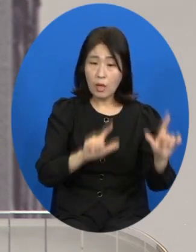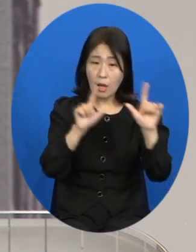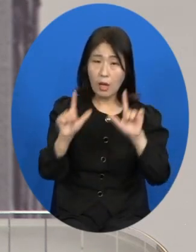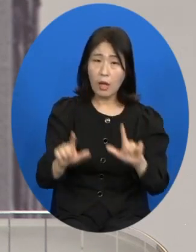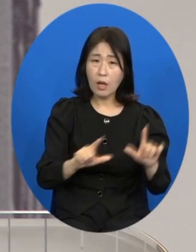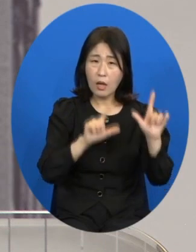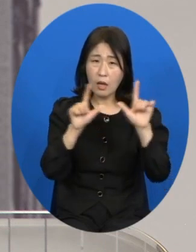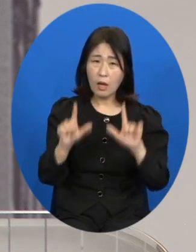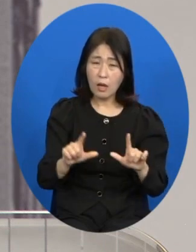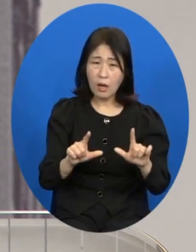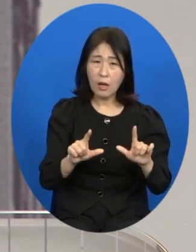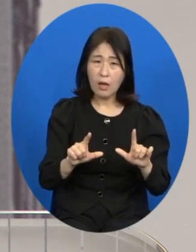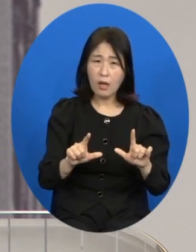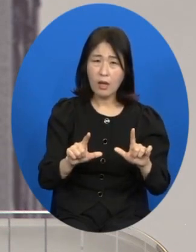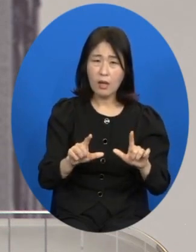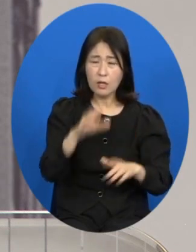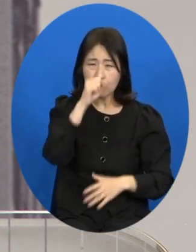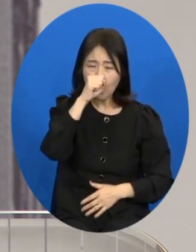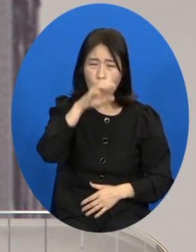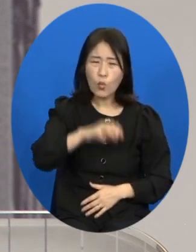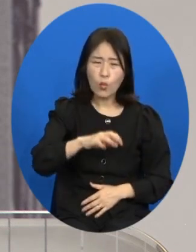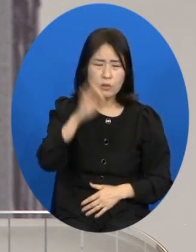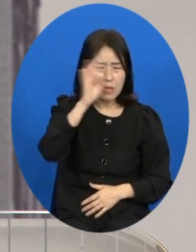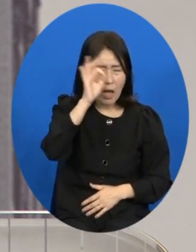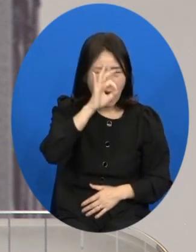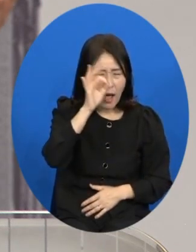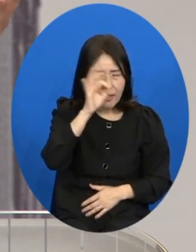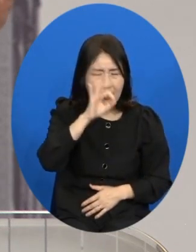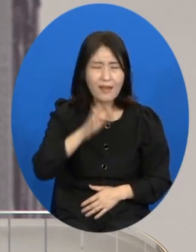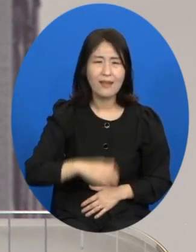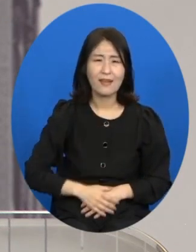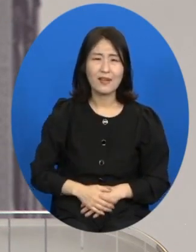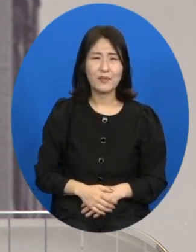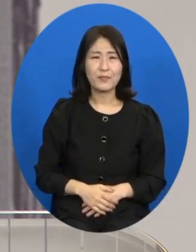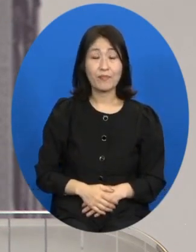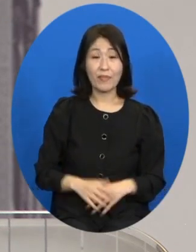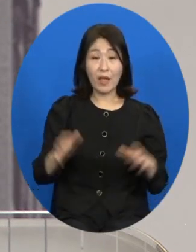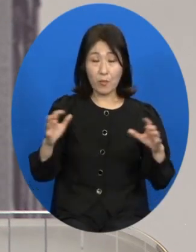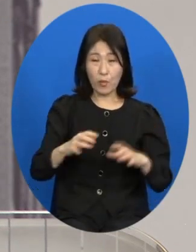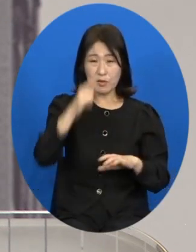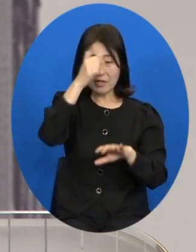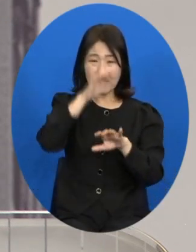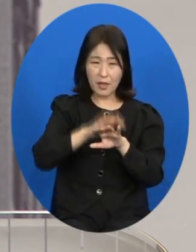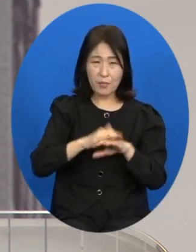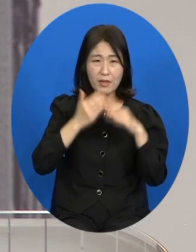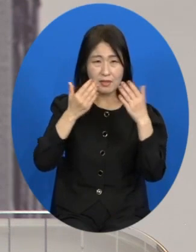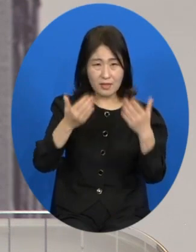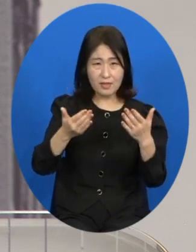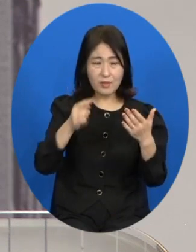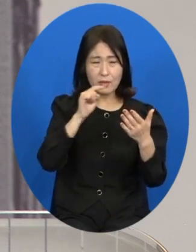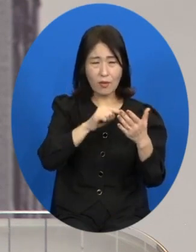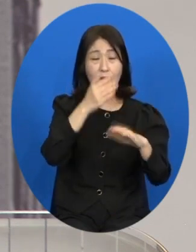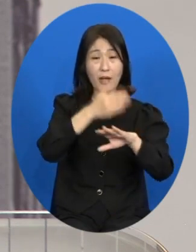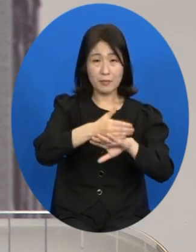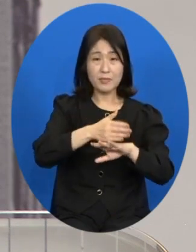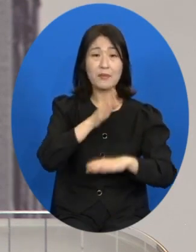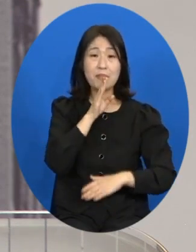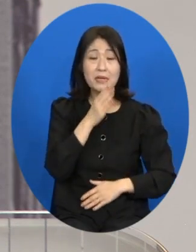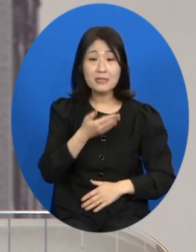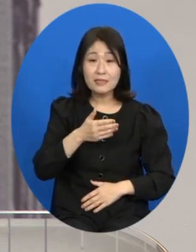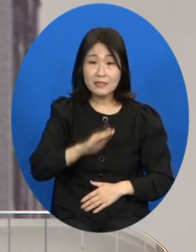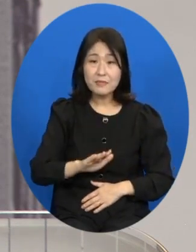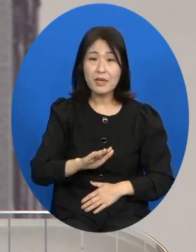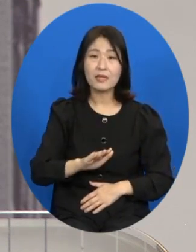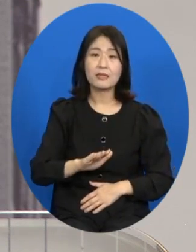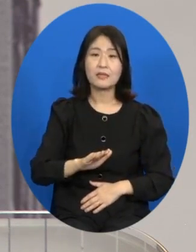성향이 있죠 얼마나 좋습니까 감사한 거예요 우리가 이렇게 모여서 예비할 수 있는 거 얼마나 지 몰라요 그런데 다니엘서는 계속